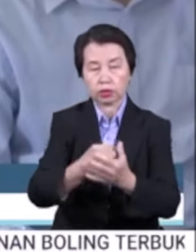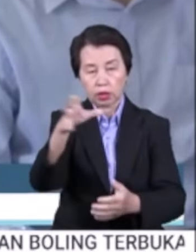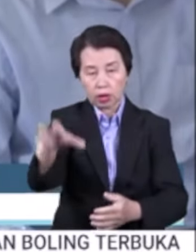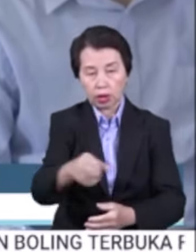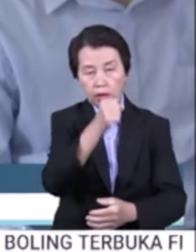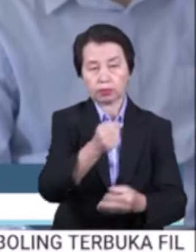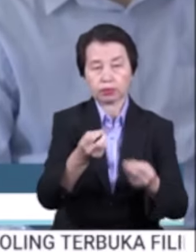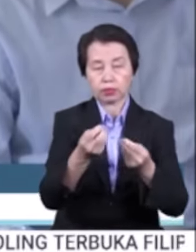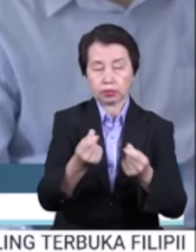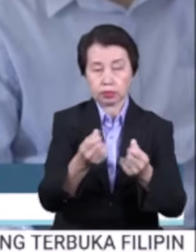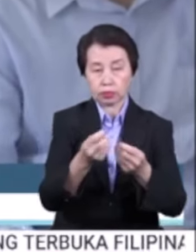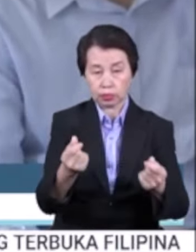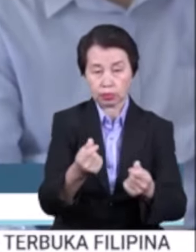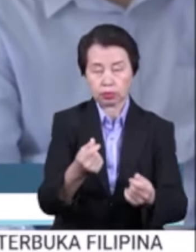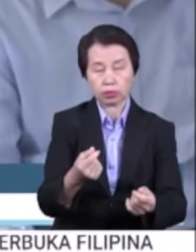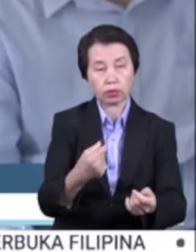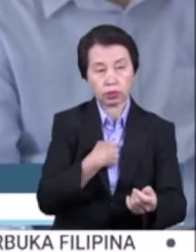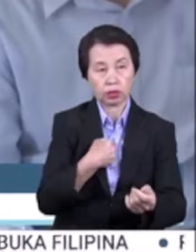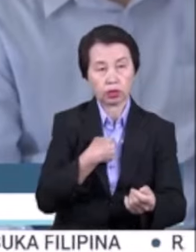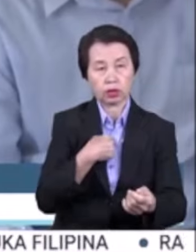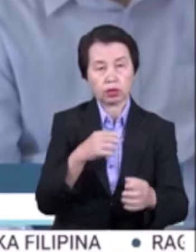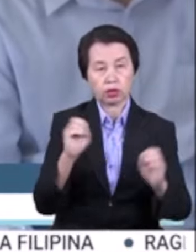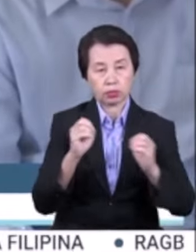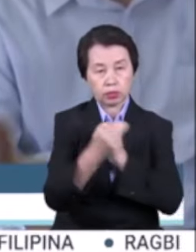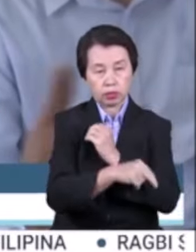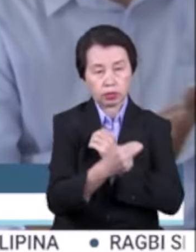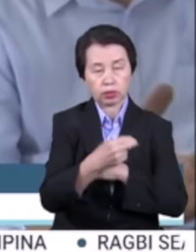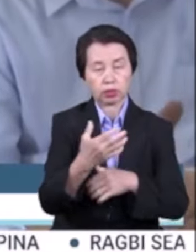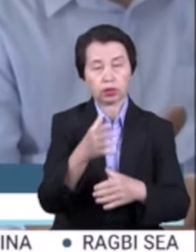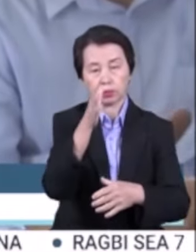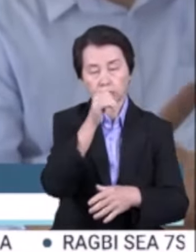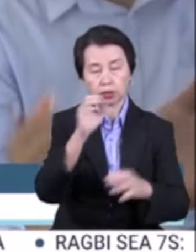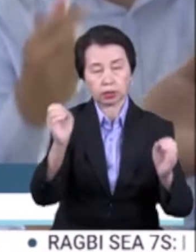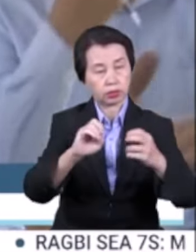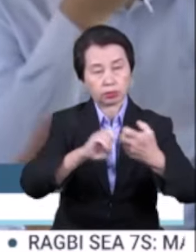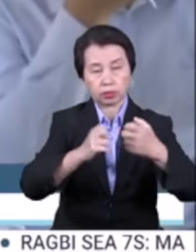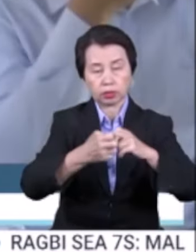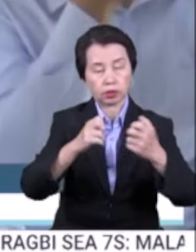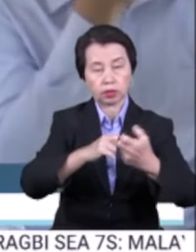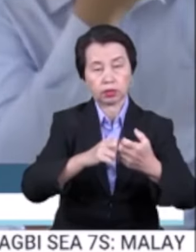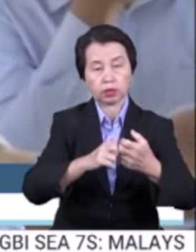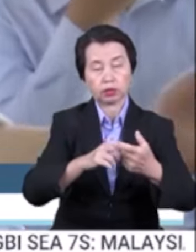alihan tanah. Saya ingat pihak kerajaan negeri tak ada masalah, pihak